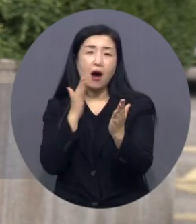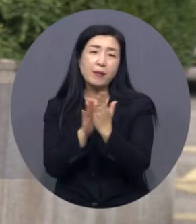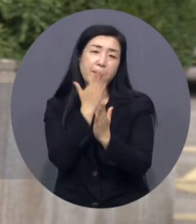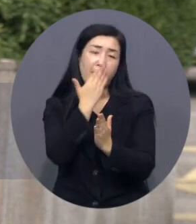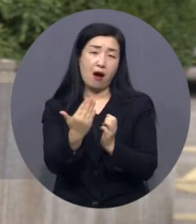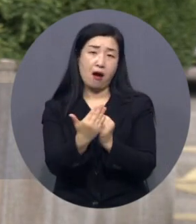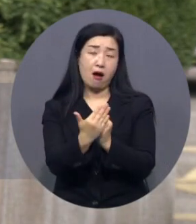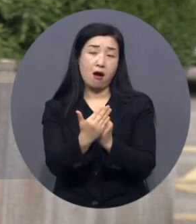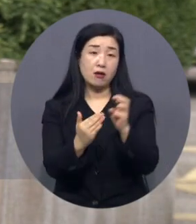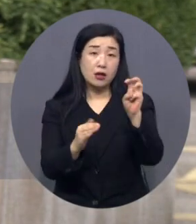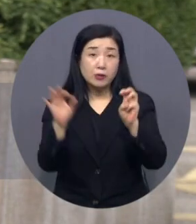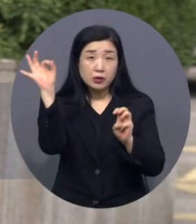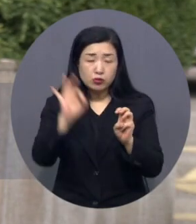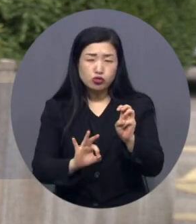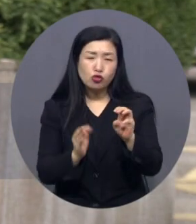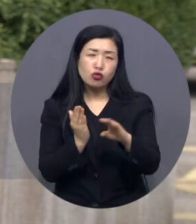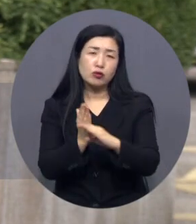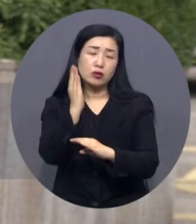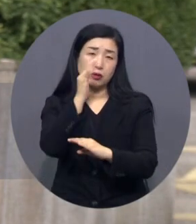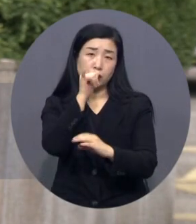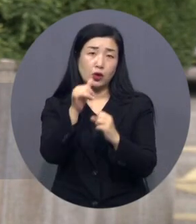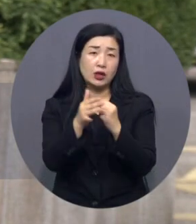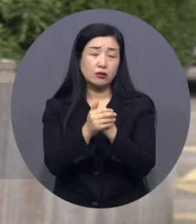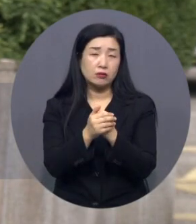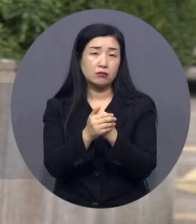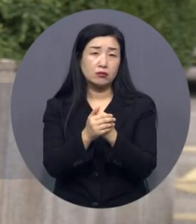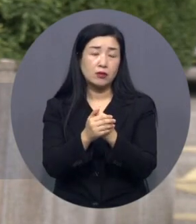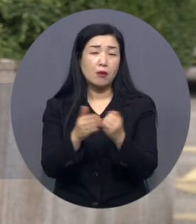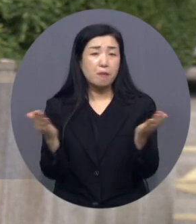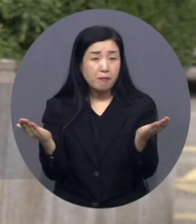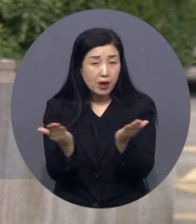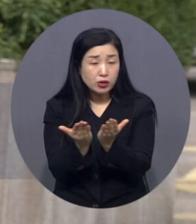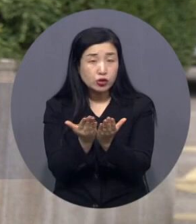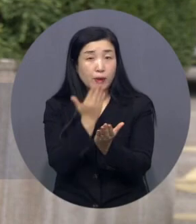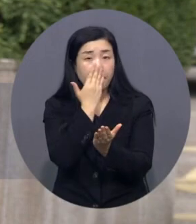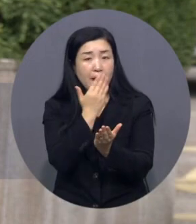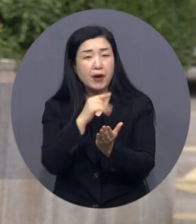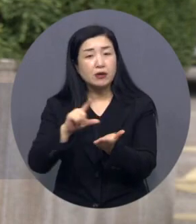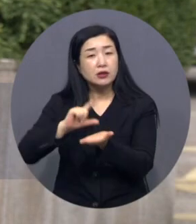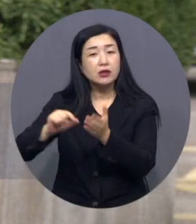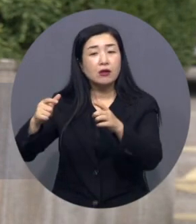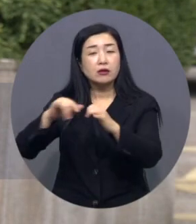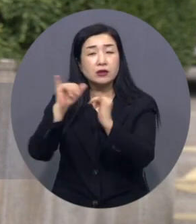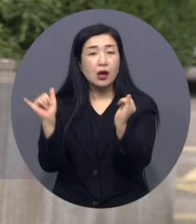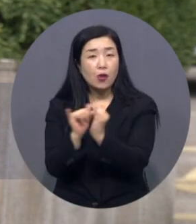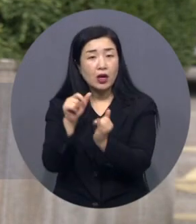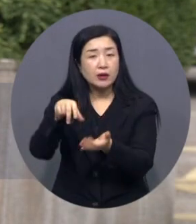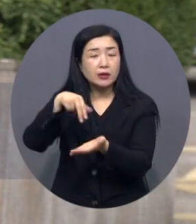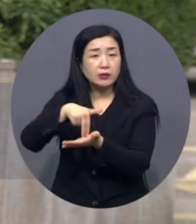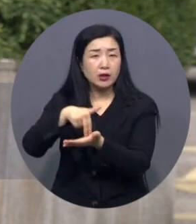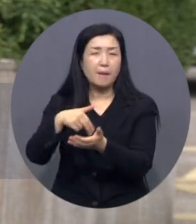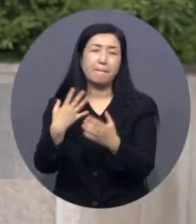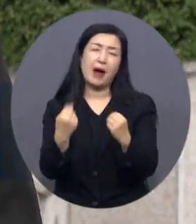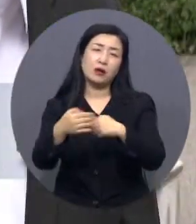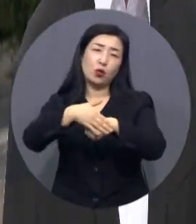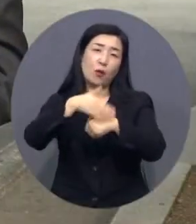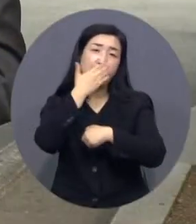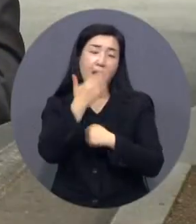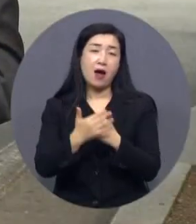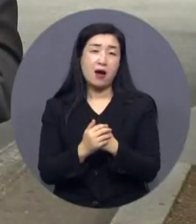때문에 30% 이상의 비율을 맞춰준다면 지역사회는 현재 많은 도움이 될